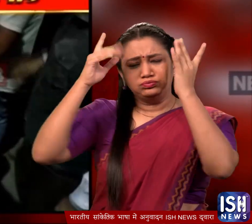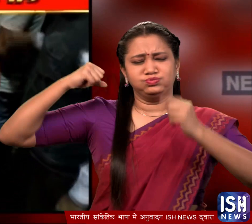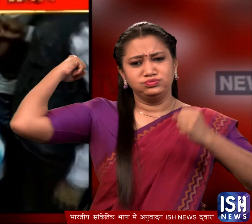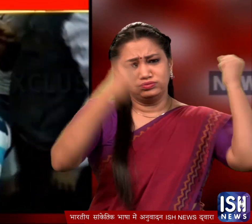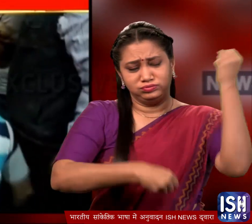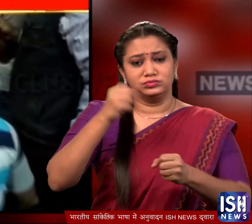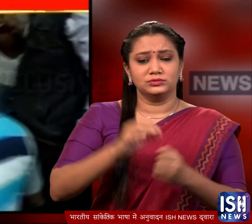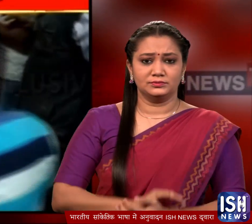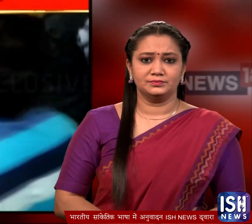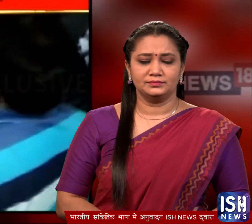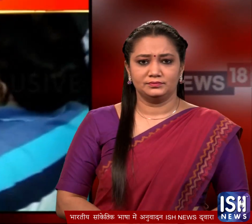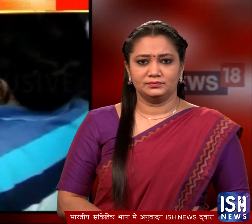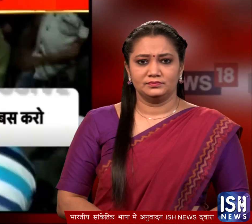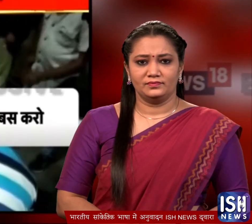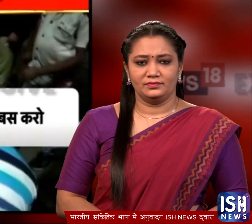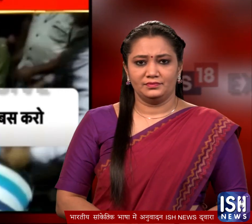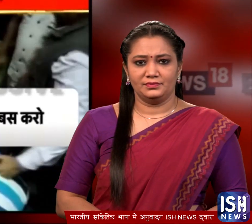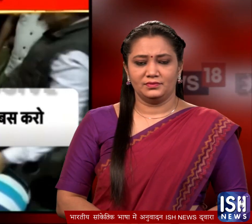शुरू कर दिया।